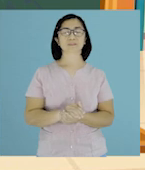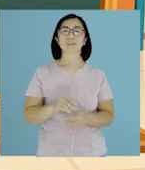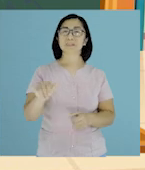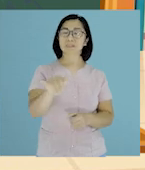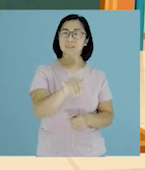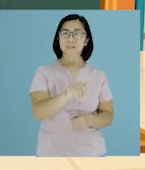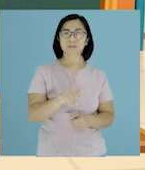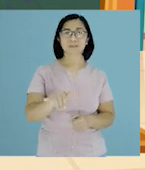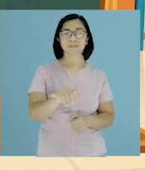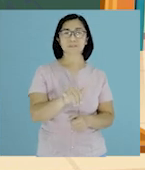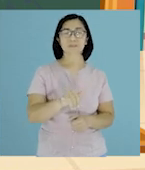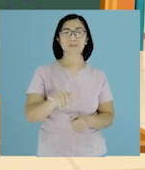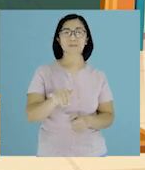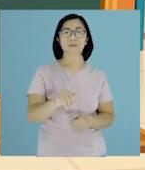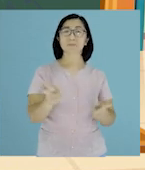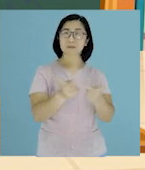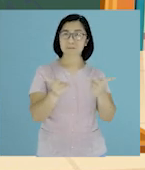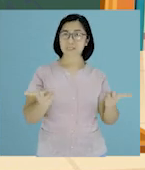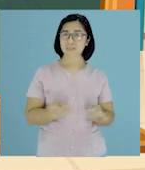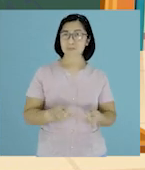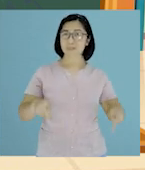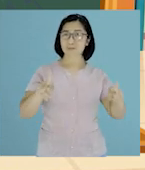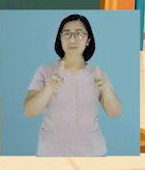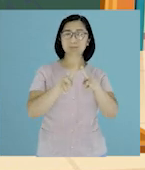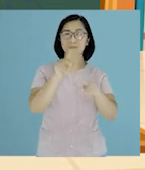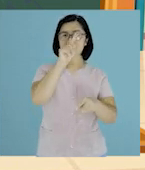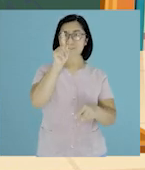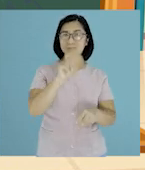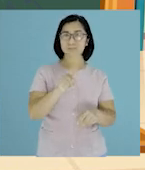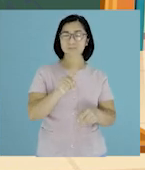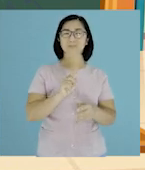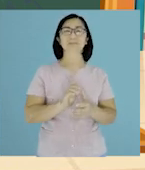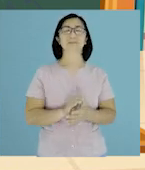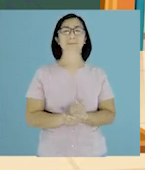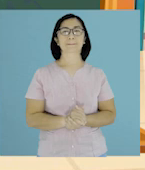Pare-pareho ba ang bilang ng mga place value?